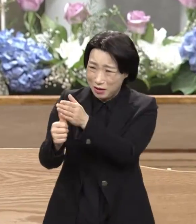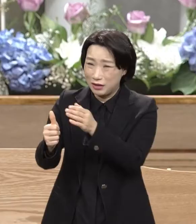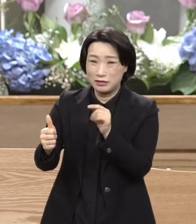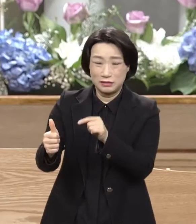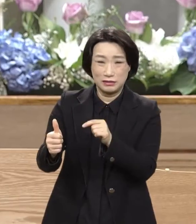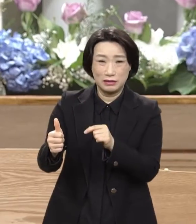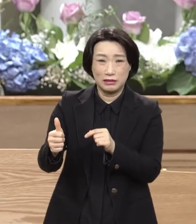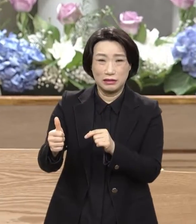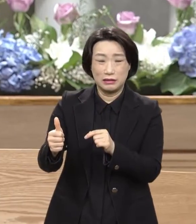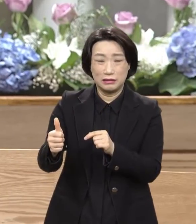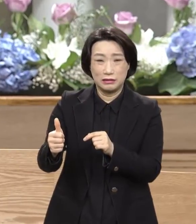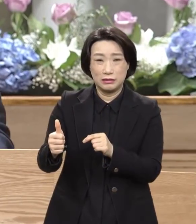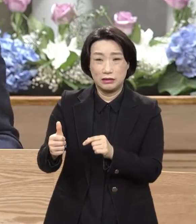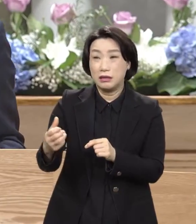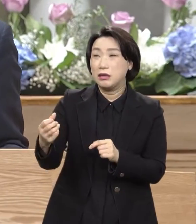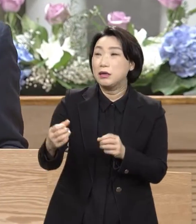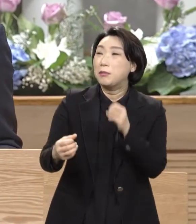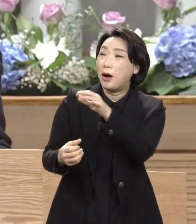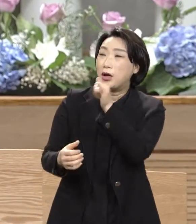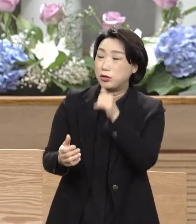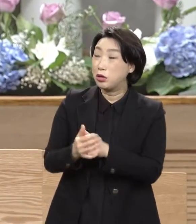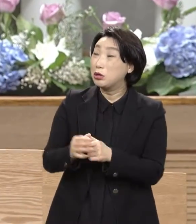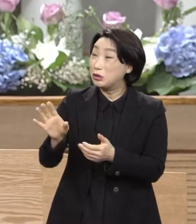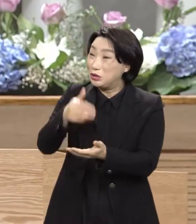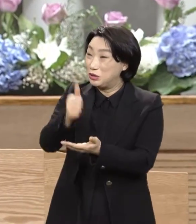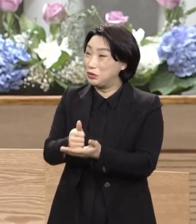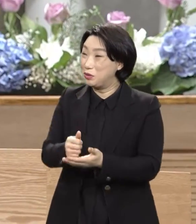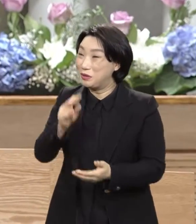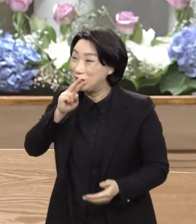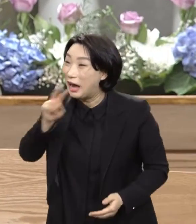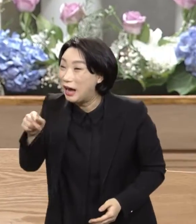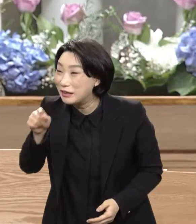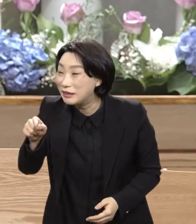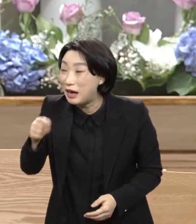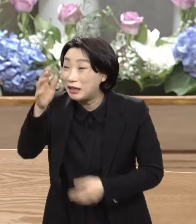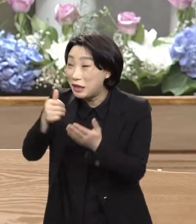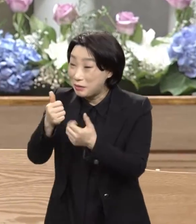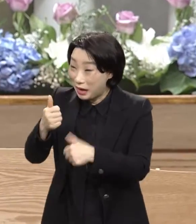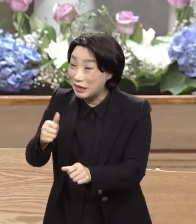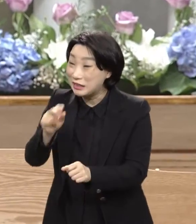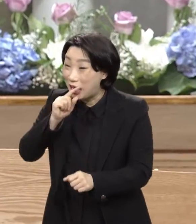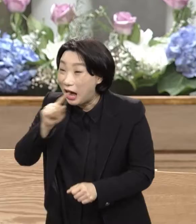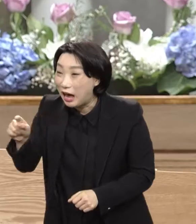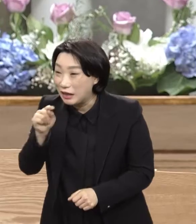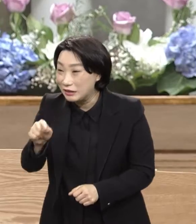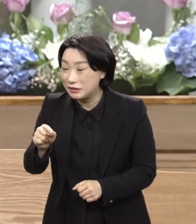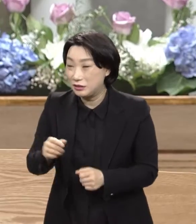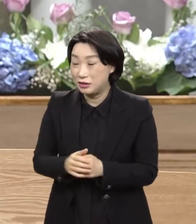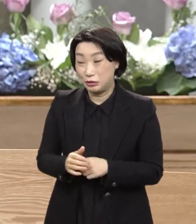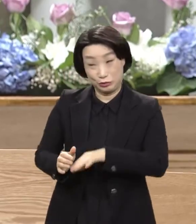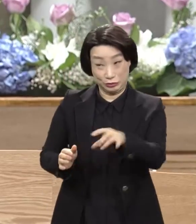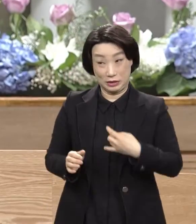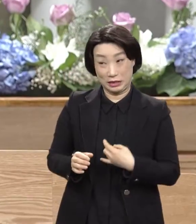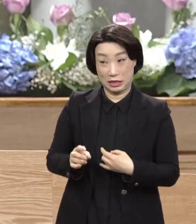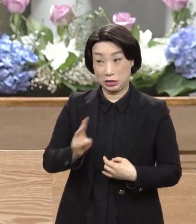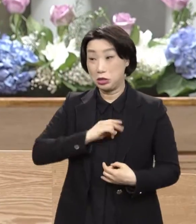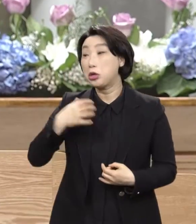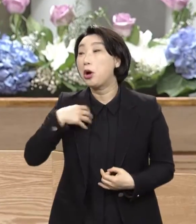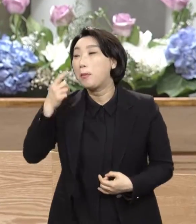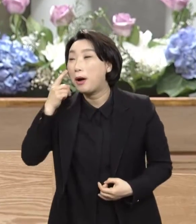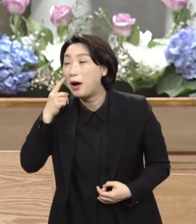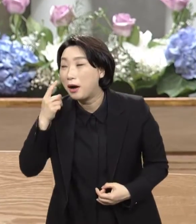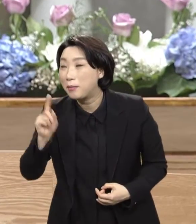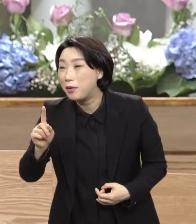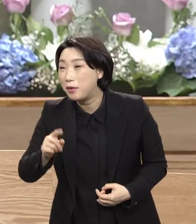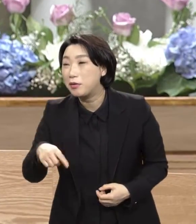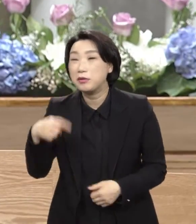때리면도 가로되 그리스도야 하나님의 아들아 우리에게 선지자로 타라